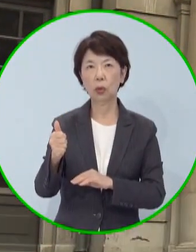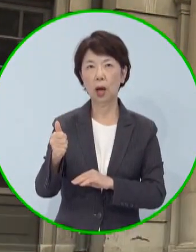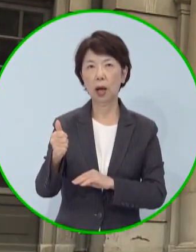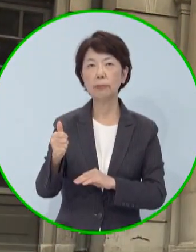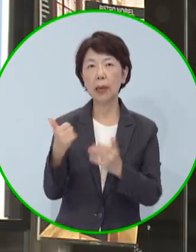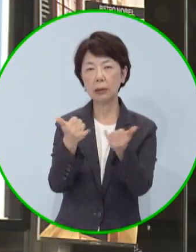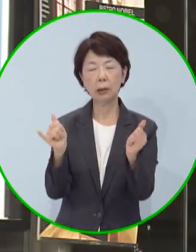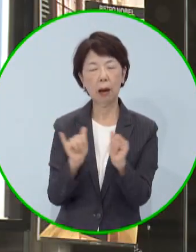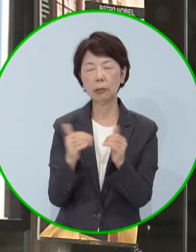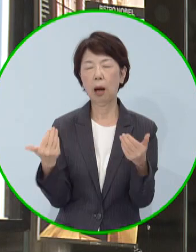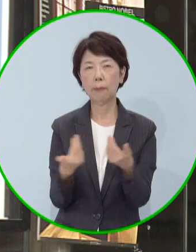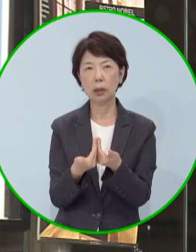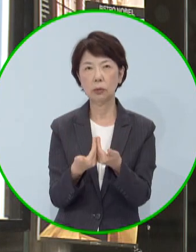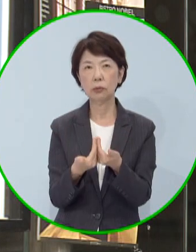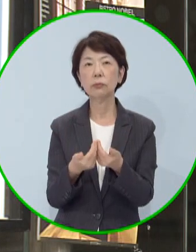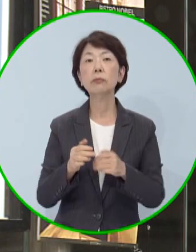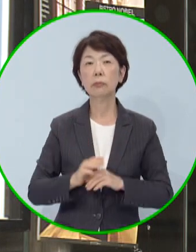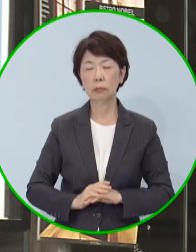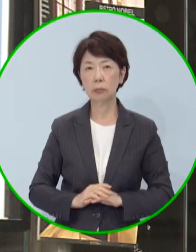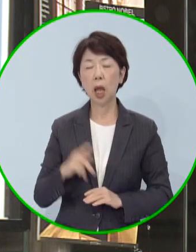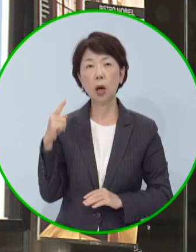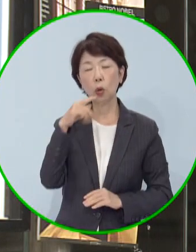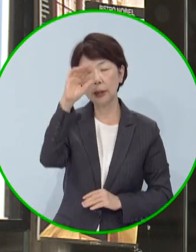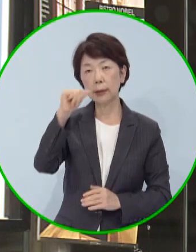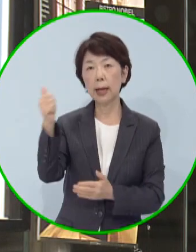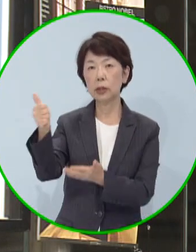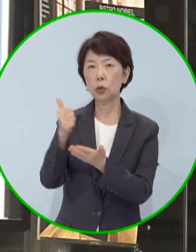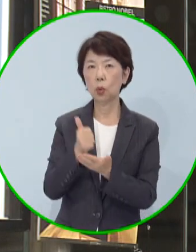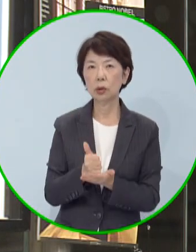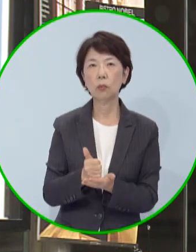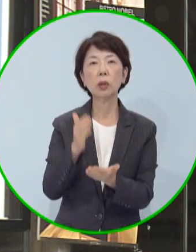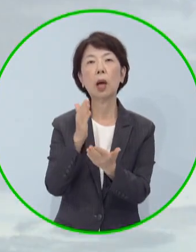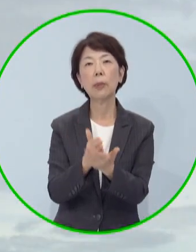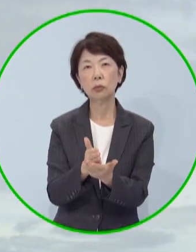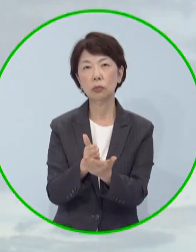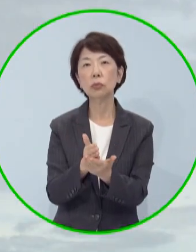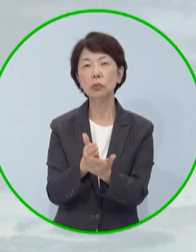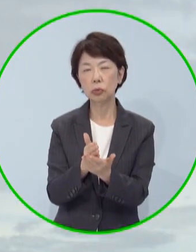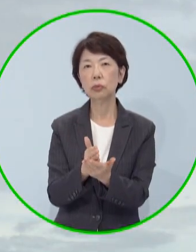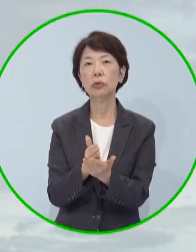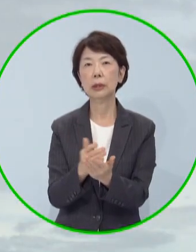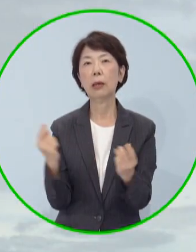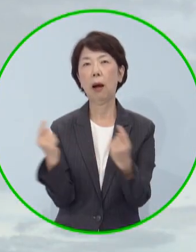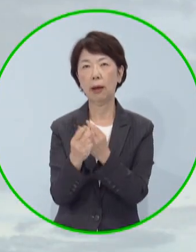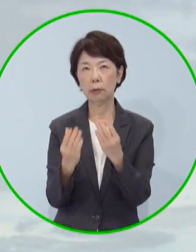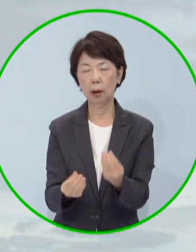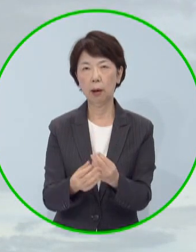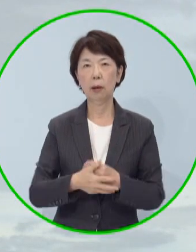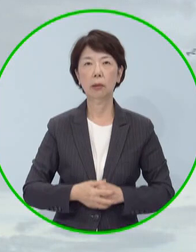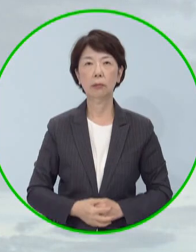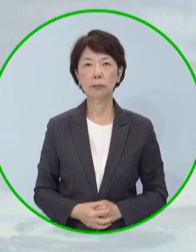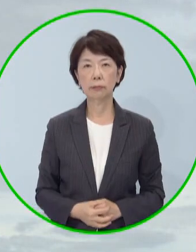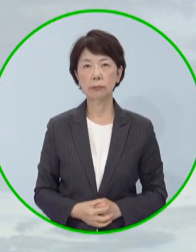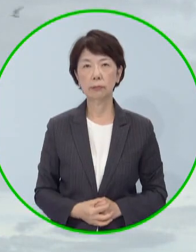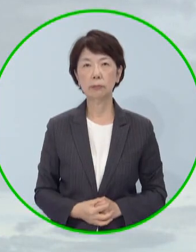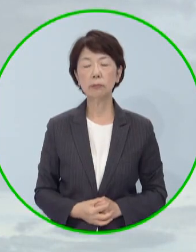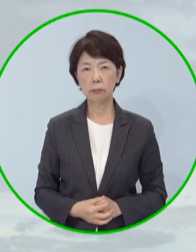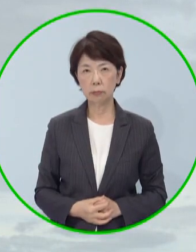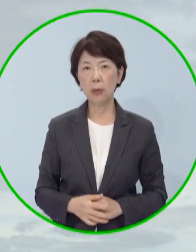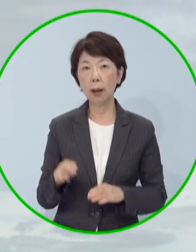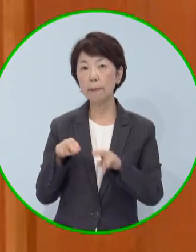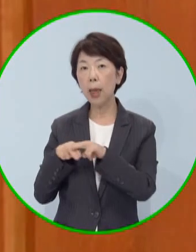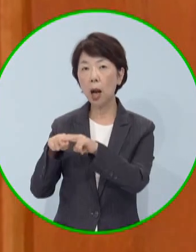世論の反発を受けてロシア大使の正体を見送ることに方針を転換しました